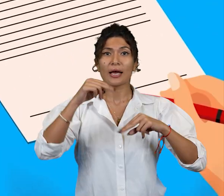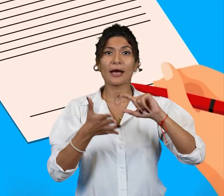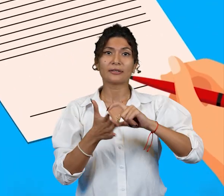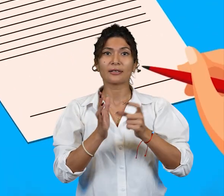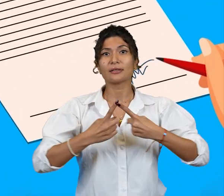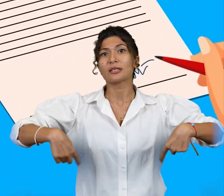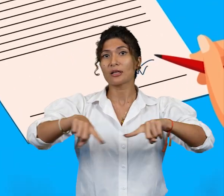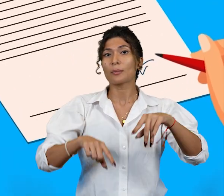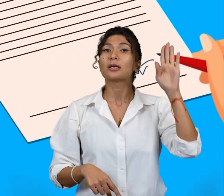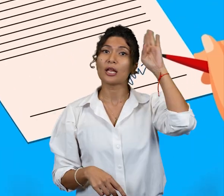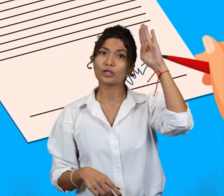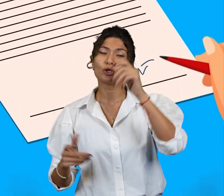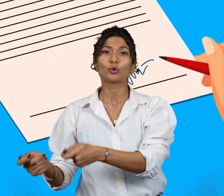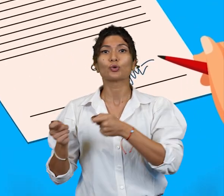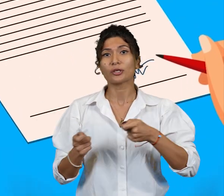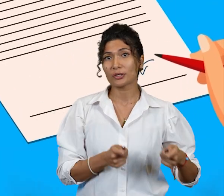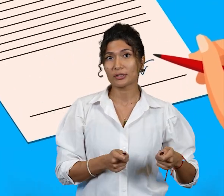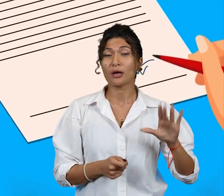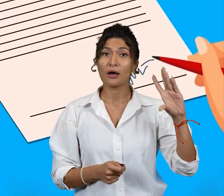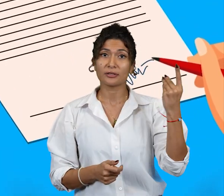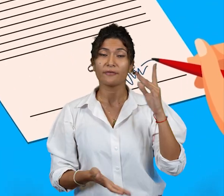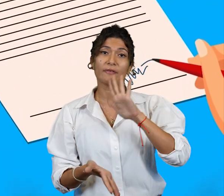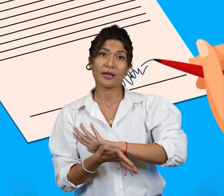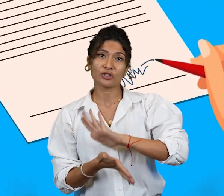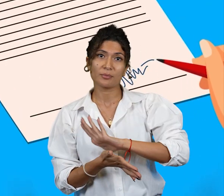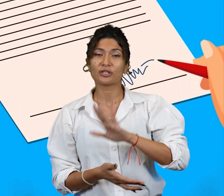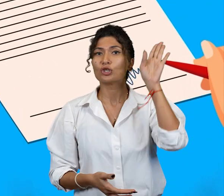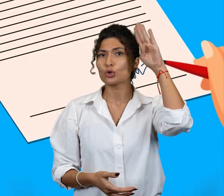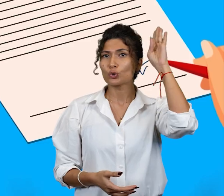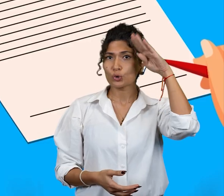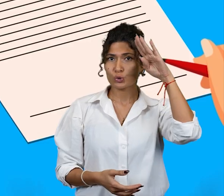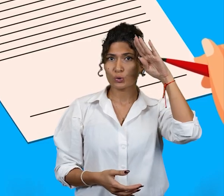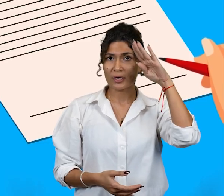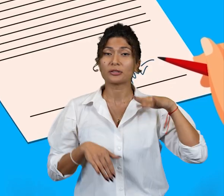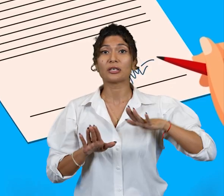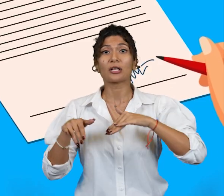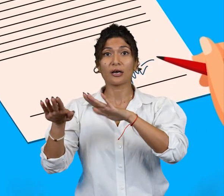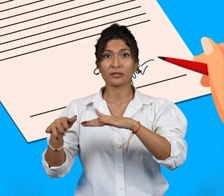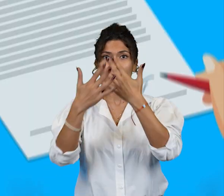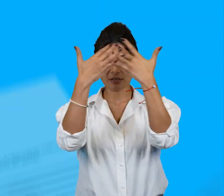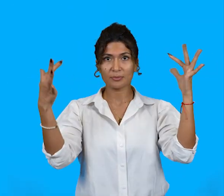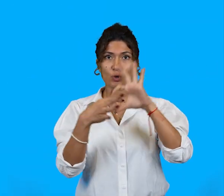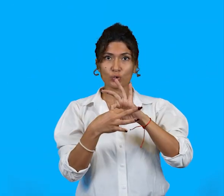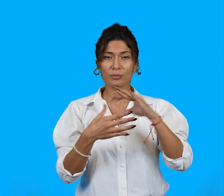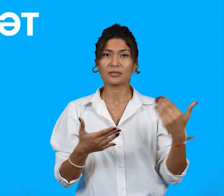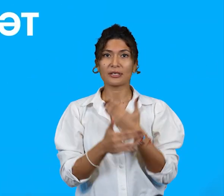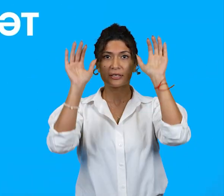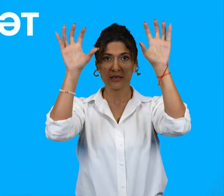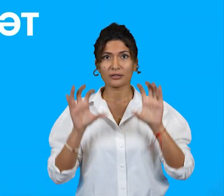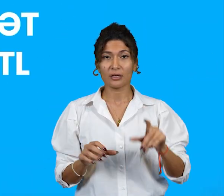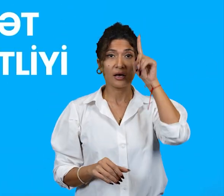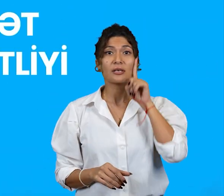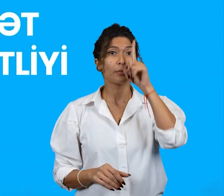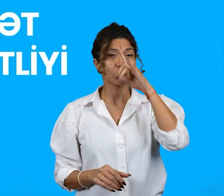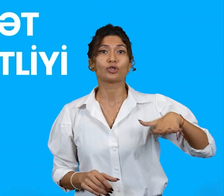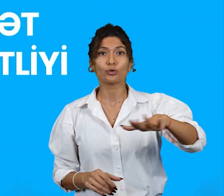tikinti obyektlərinin su təchizatı və tullantı sularının axıdılması sisteminə qoşulmasının yeni qaydaları Azərbaycan Dövlət Su